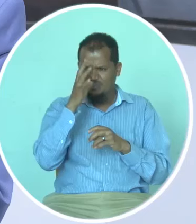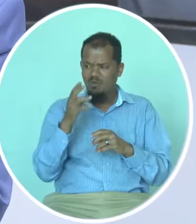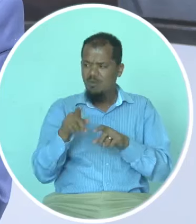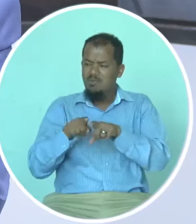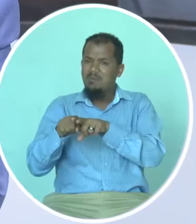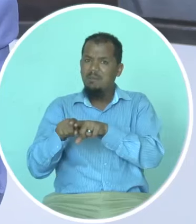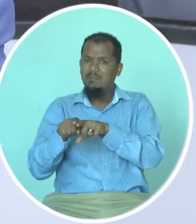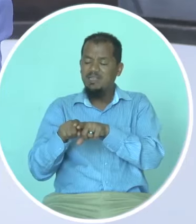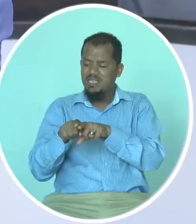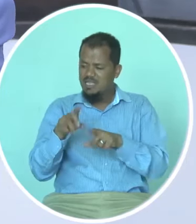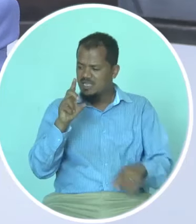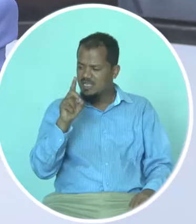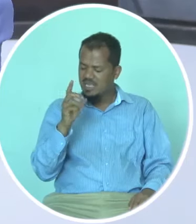የሚግባባበት